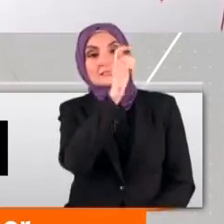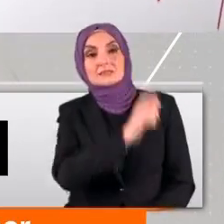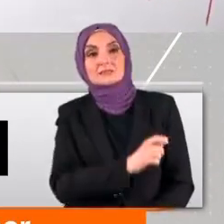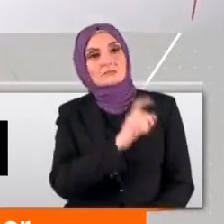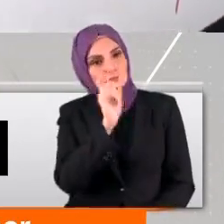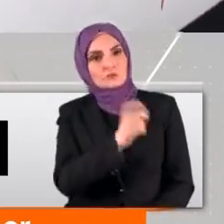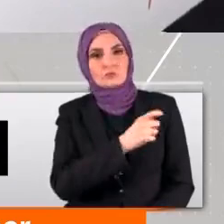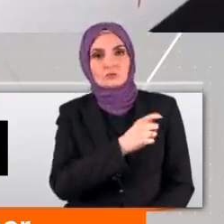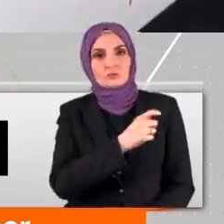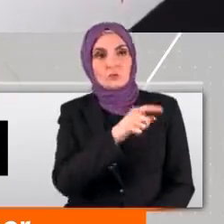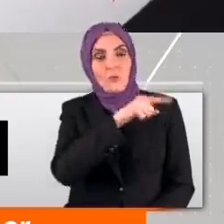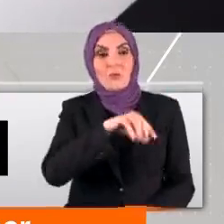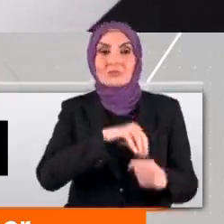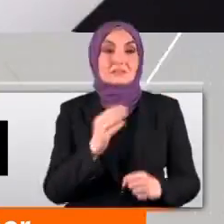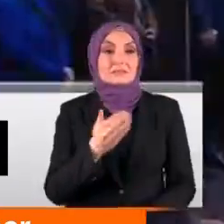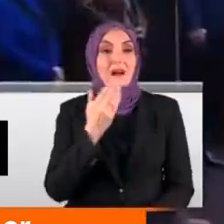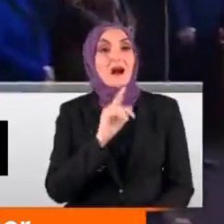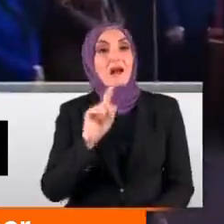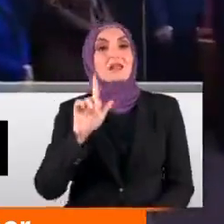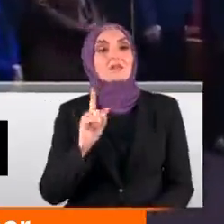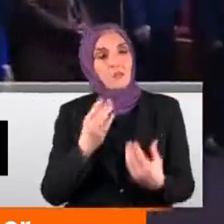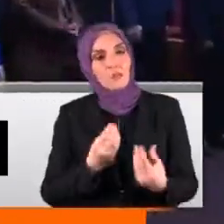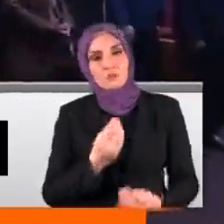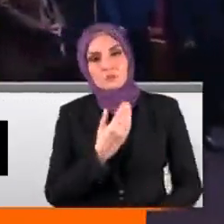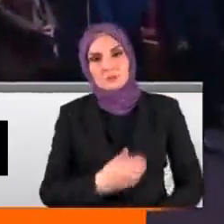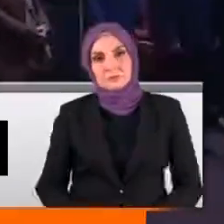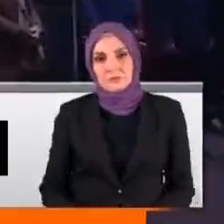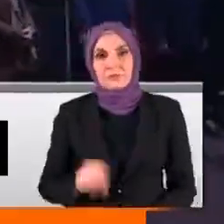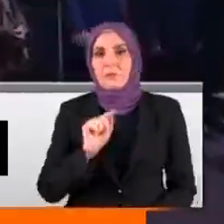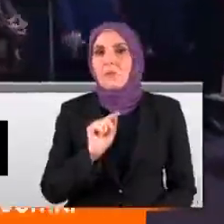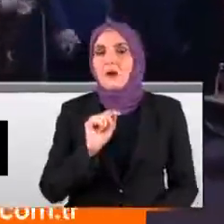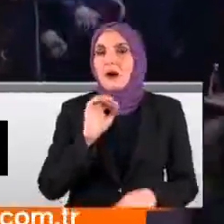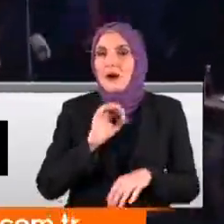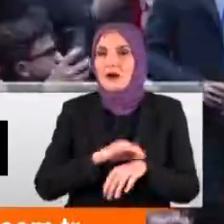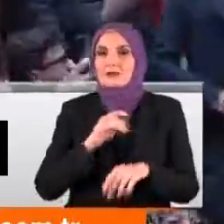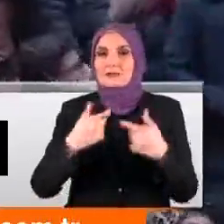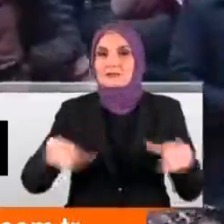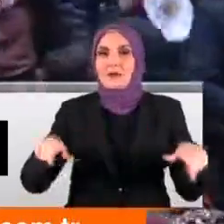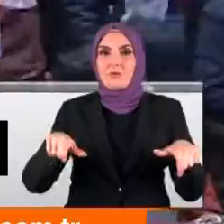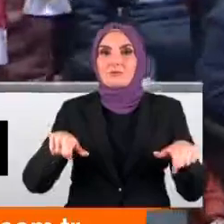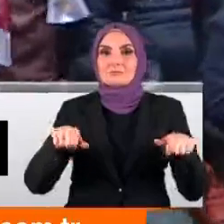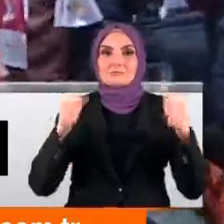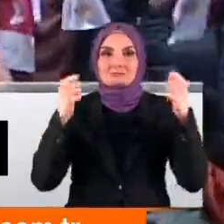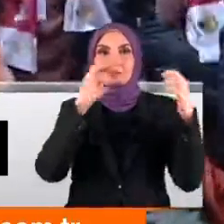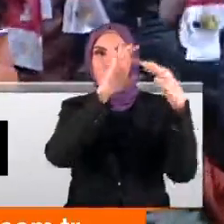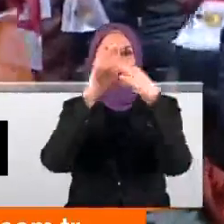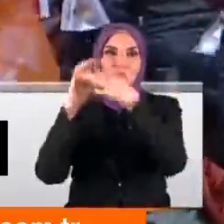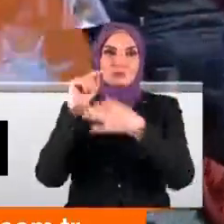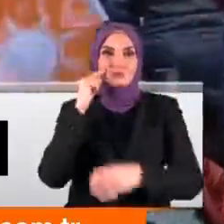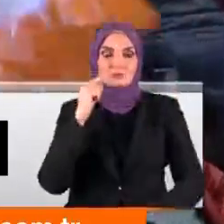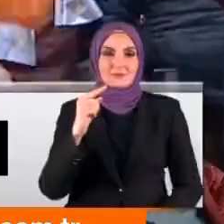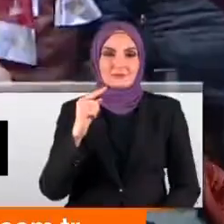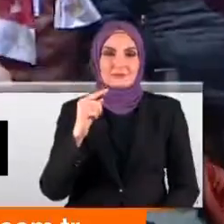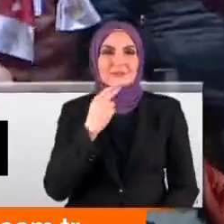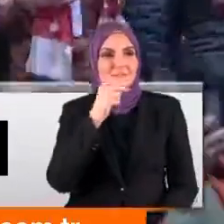kendileri için daha hayırlı olacak. O sırada salondaki pankartlar ilişti gözüne. Şu kızımıza bak, kızımıza.